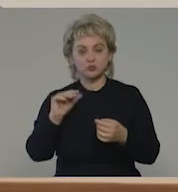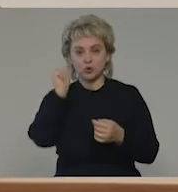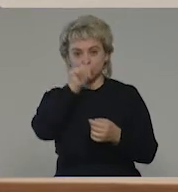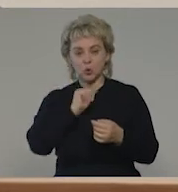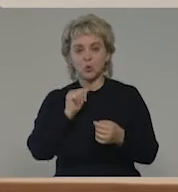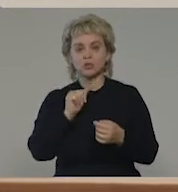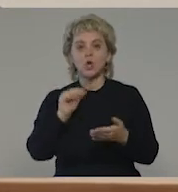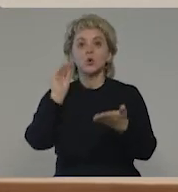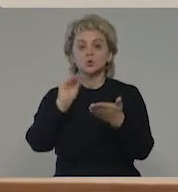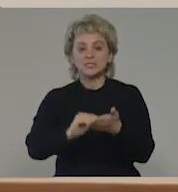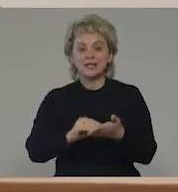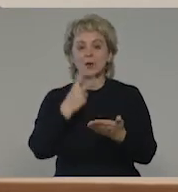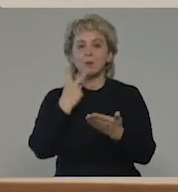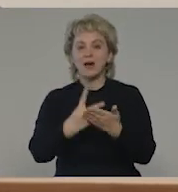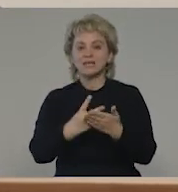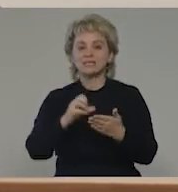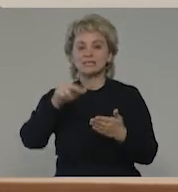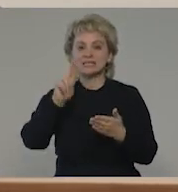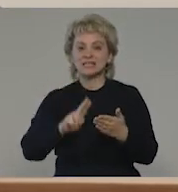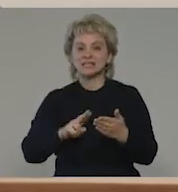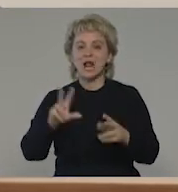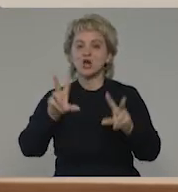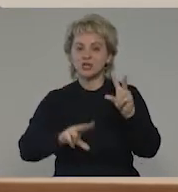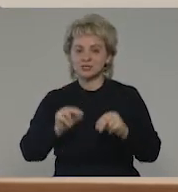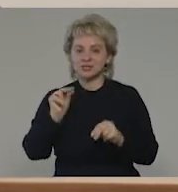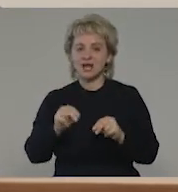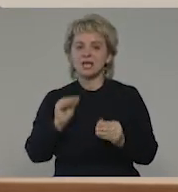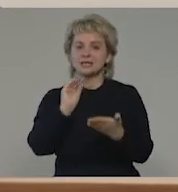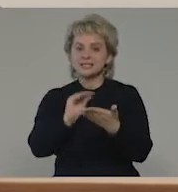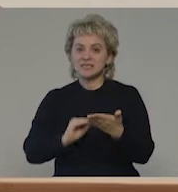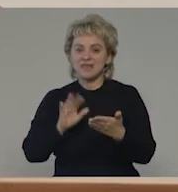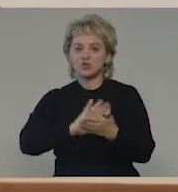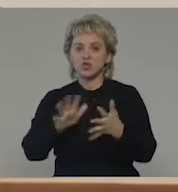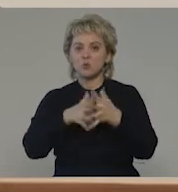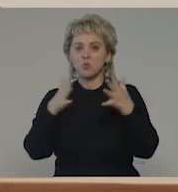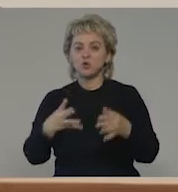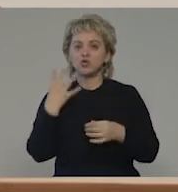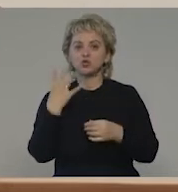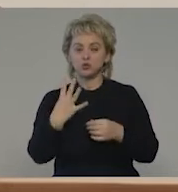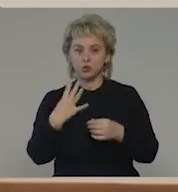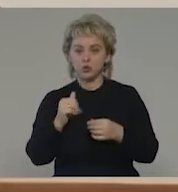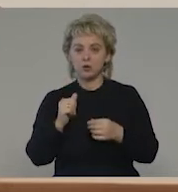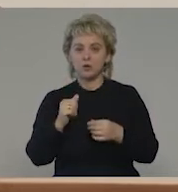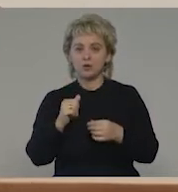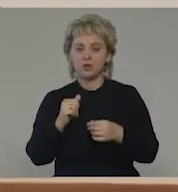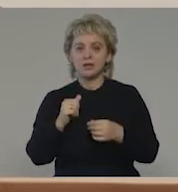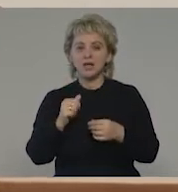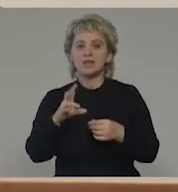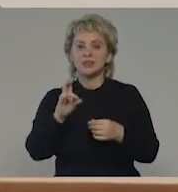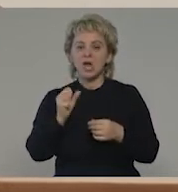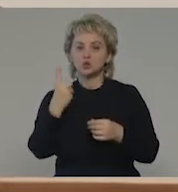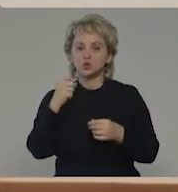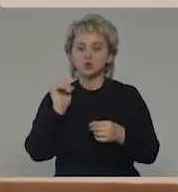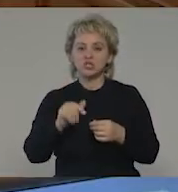год устанавливается показатель социального риска, составляющий не более 4 на 100